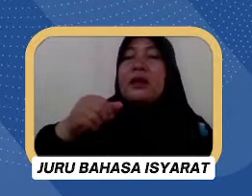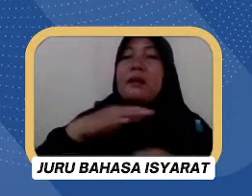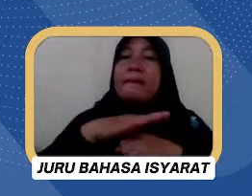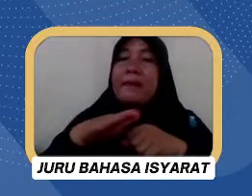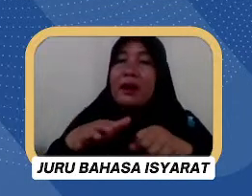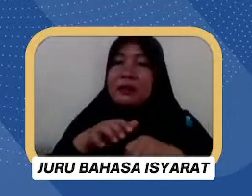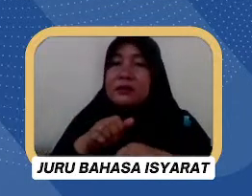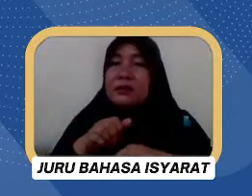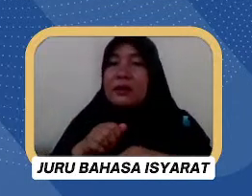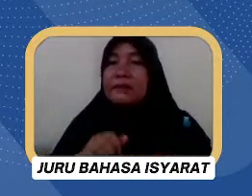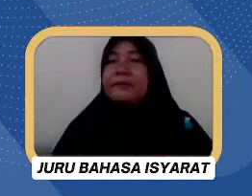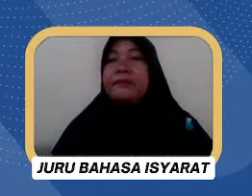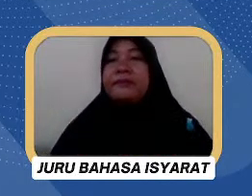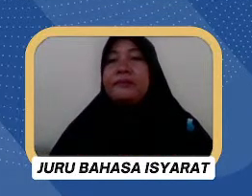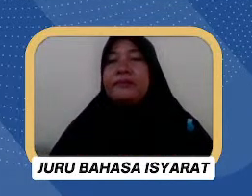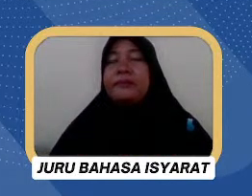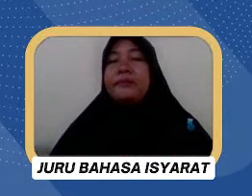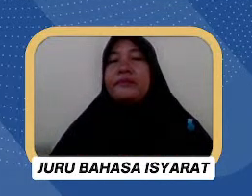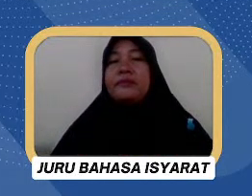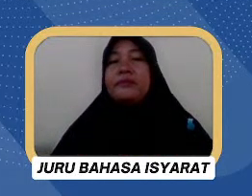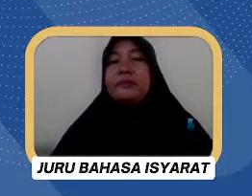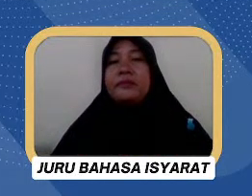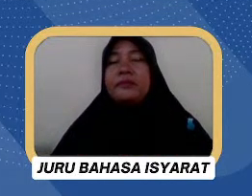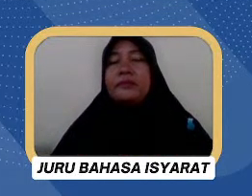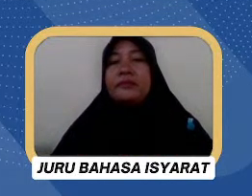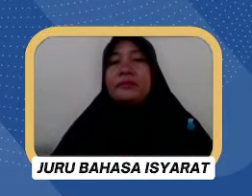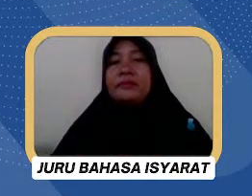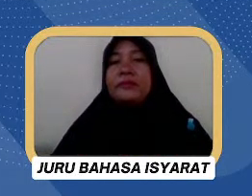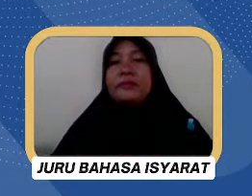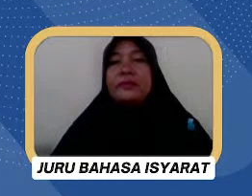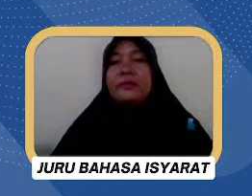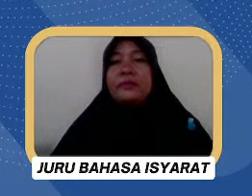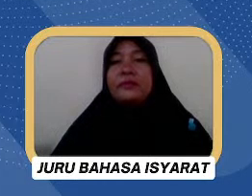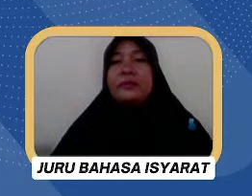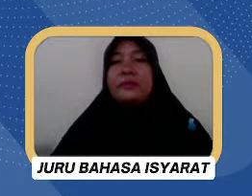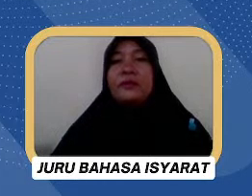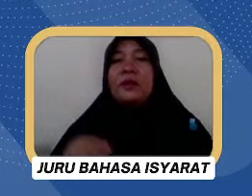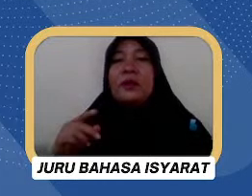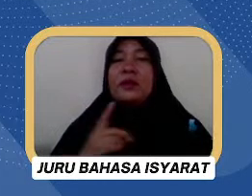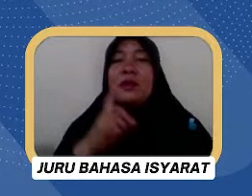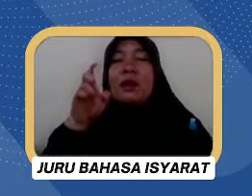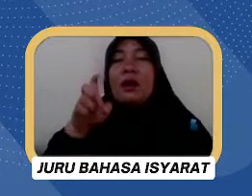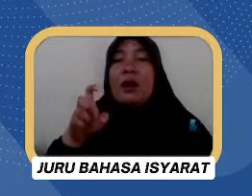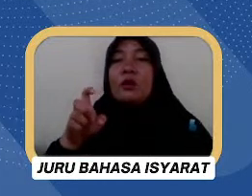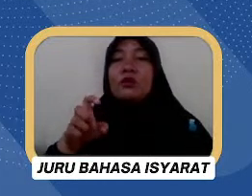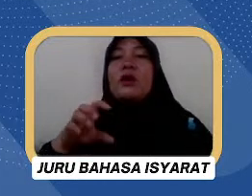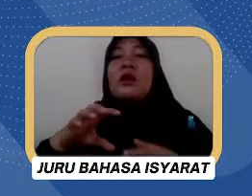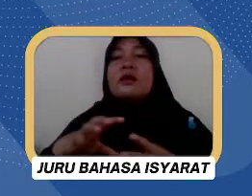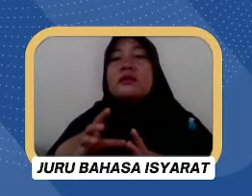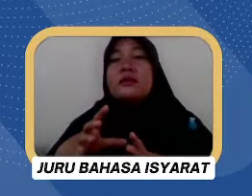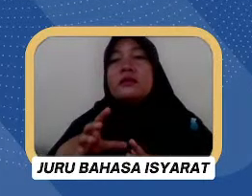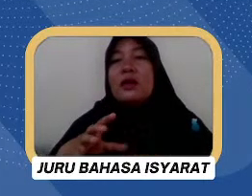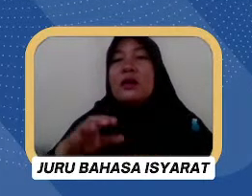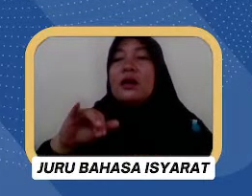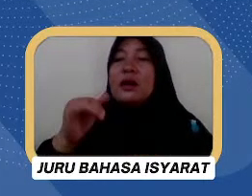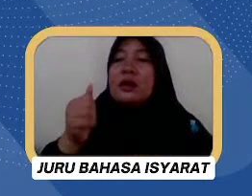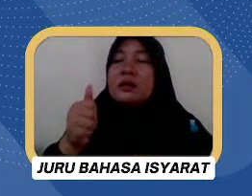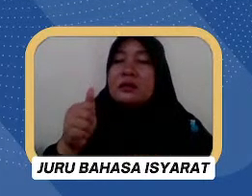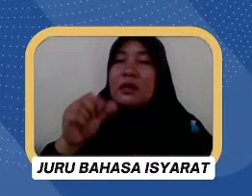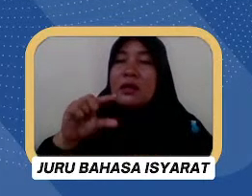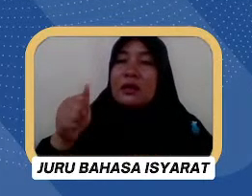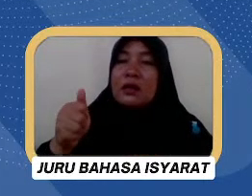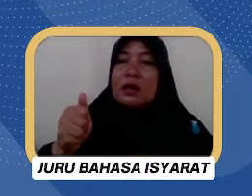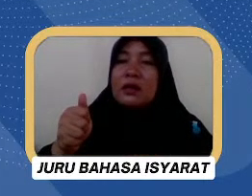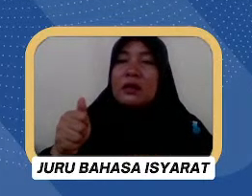kita jaga sampai hari ini, mudah-mudahan tetap Indonesia tetap jaya, Indonesia tetap maju. Apa yang disampaikan oleh Pak